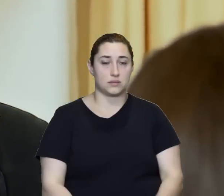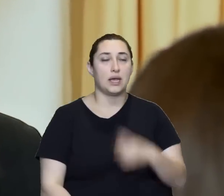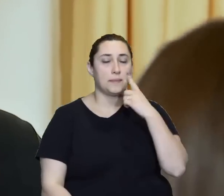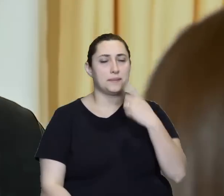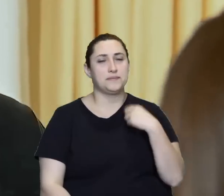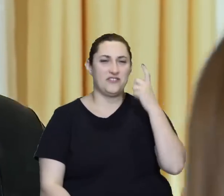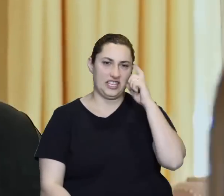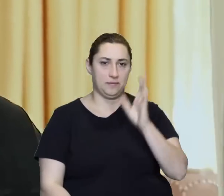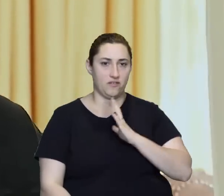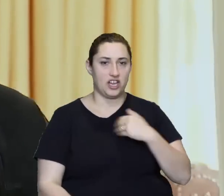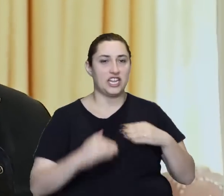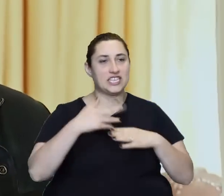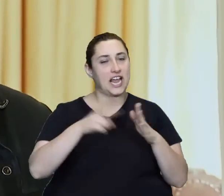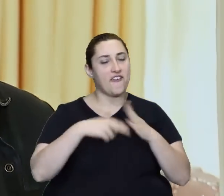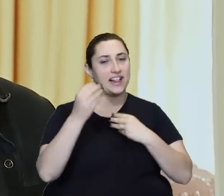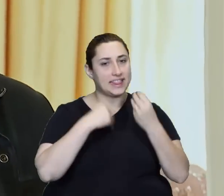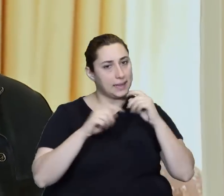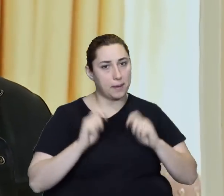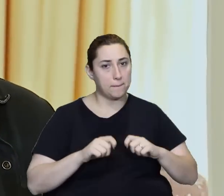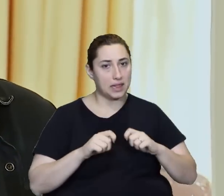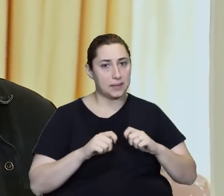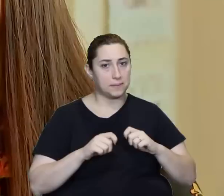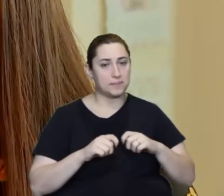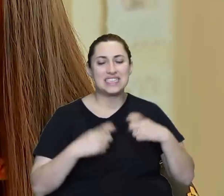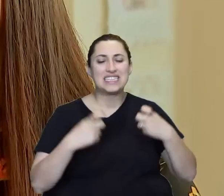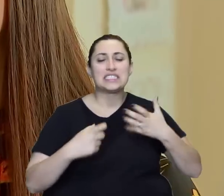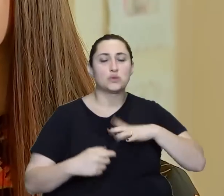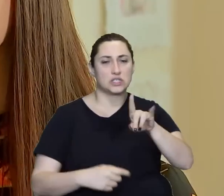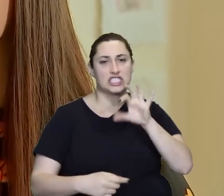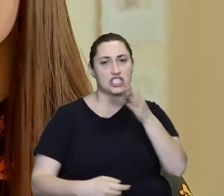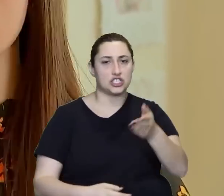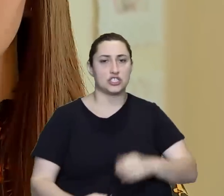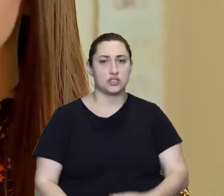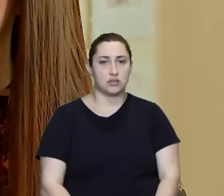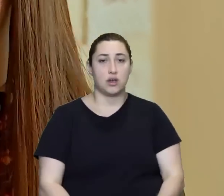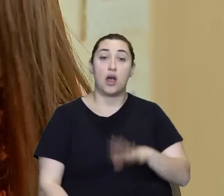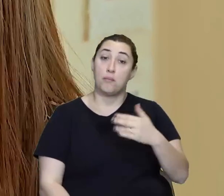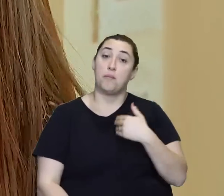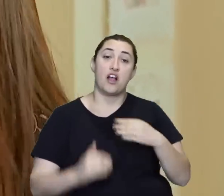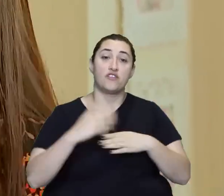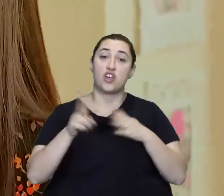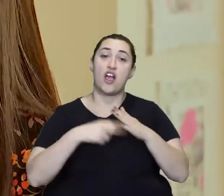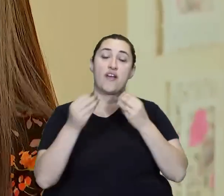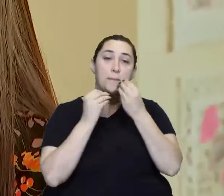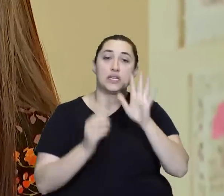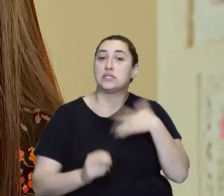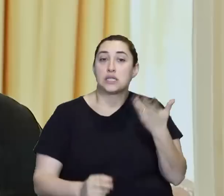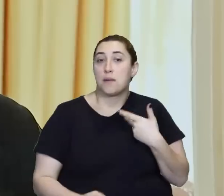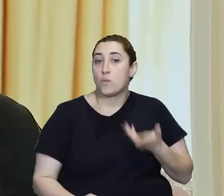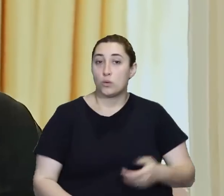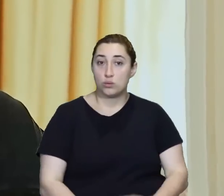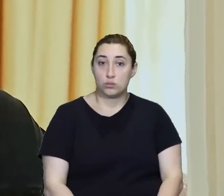Bak ne diyeceğim. Dışarıda kahvaltı yapalım. Yeri de sen seç. Ama ben dışarıda kahvaltı yapmak